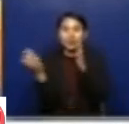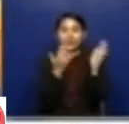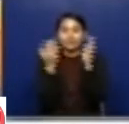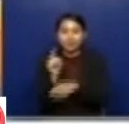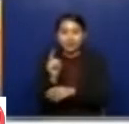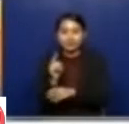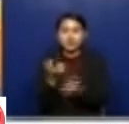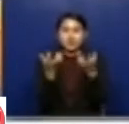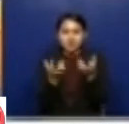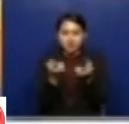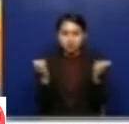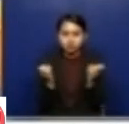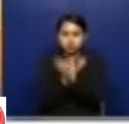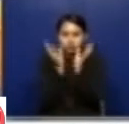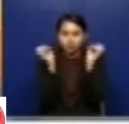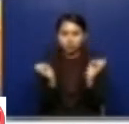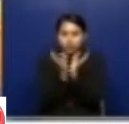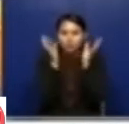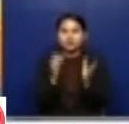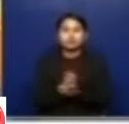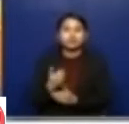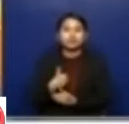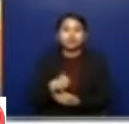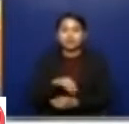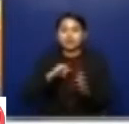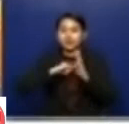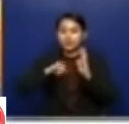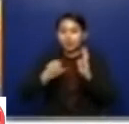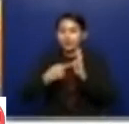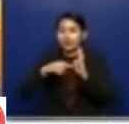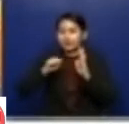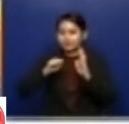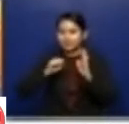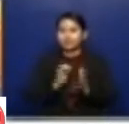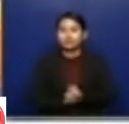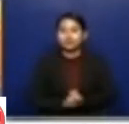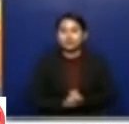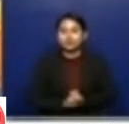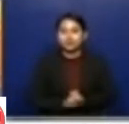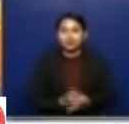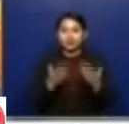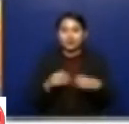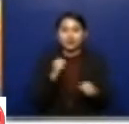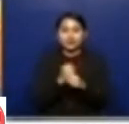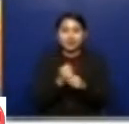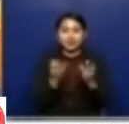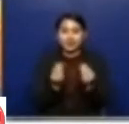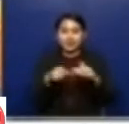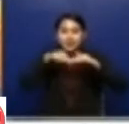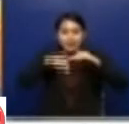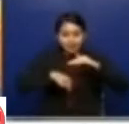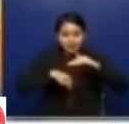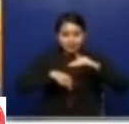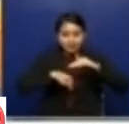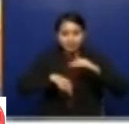บิดหินปูนตำบลหน้าพะลานจังหวัดสระบุรีและการทำเหมืองแร่ใต้ดินแร่โพแทส